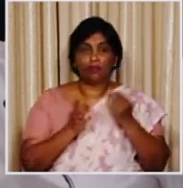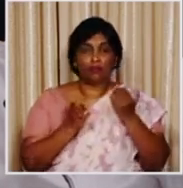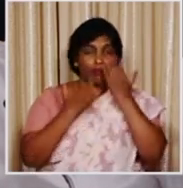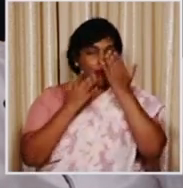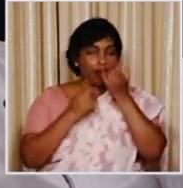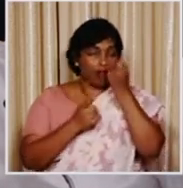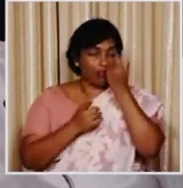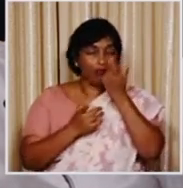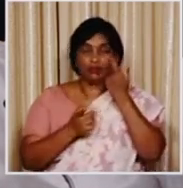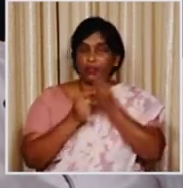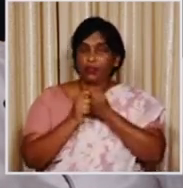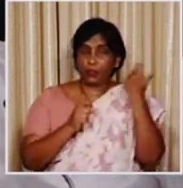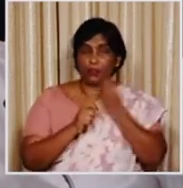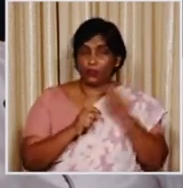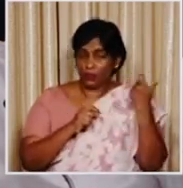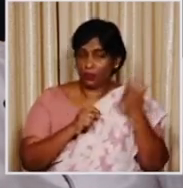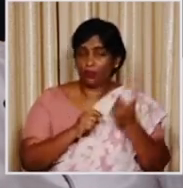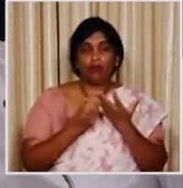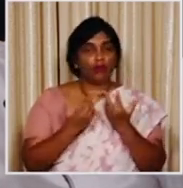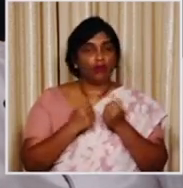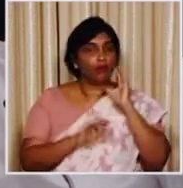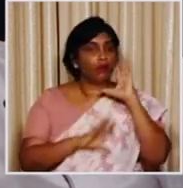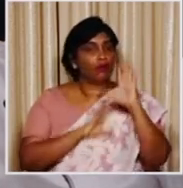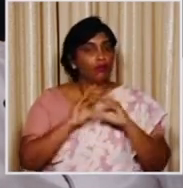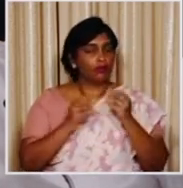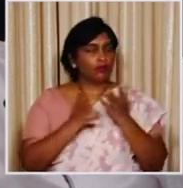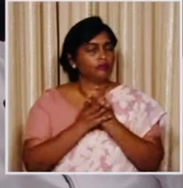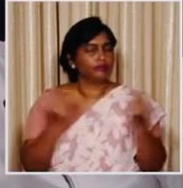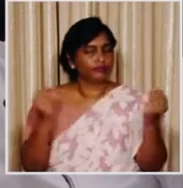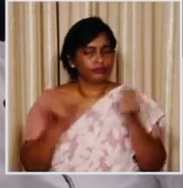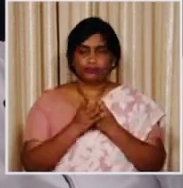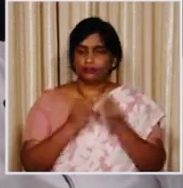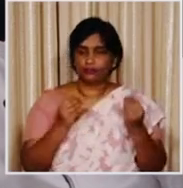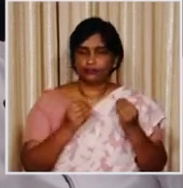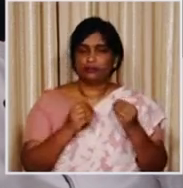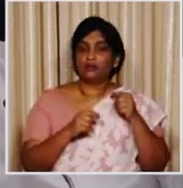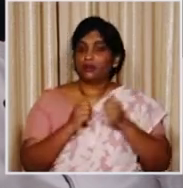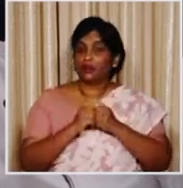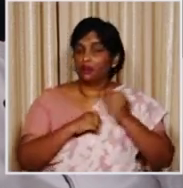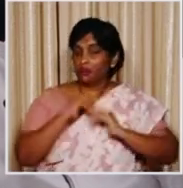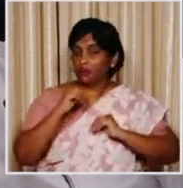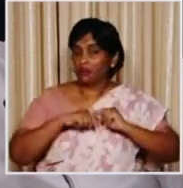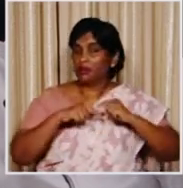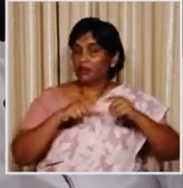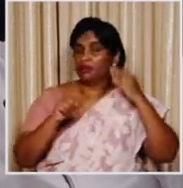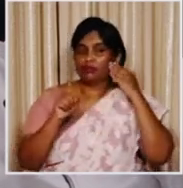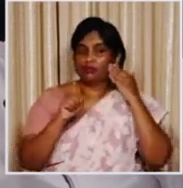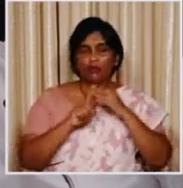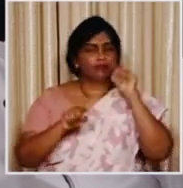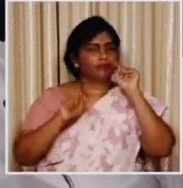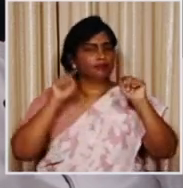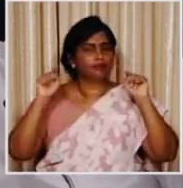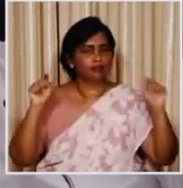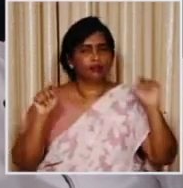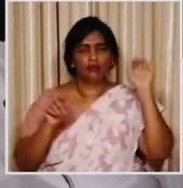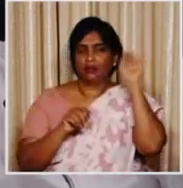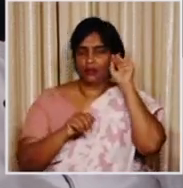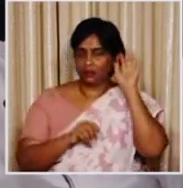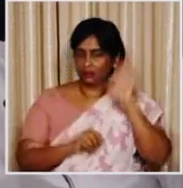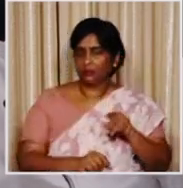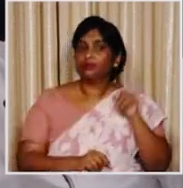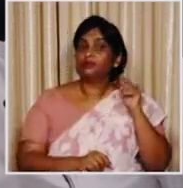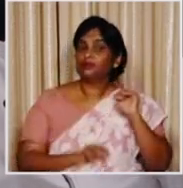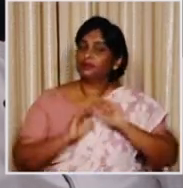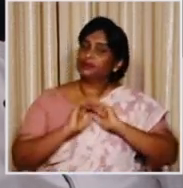මකමින්, අවශ්‍ය දත්ත නැති කරමින් ගෙනගේ ව්‍යාපාරය පිළිබඳව තැන් තැන්වල වාර්තා වෙලා තියෙනවා.